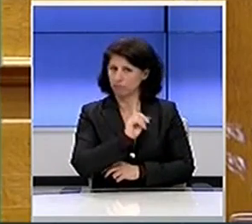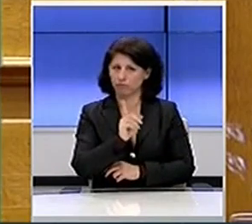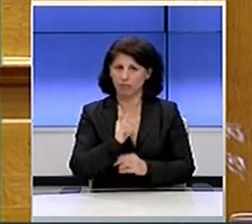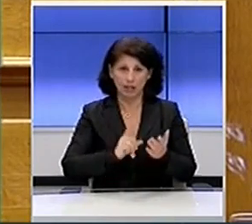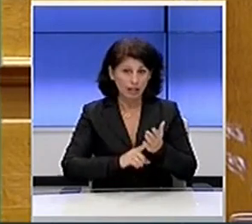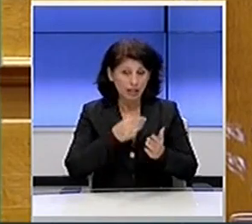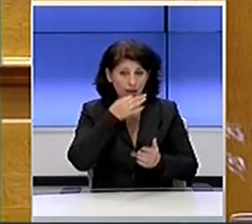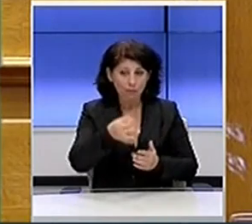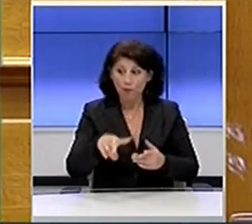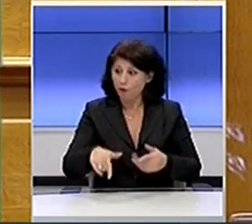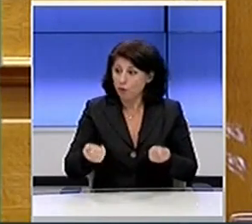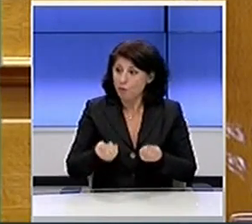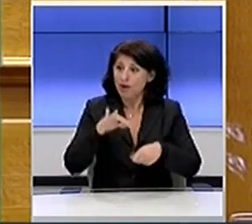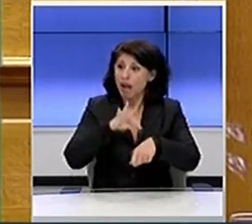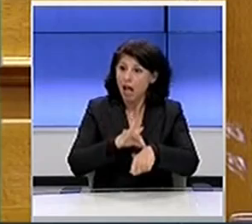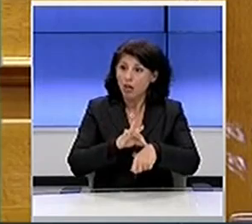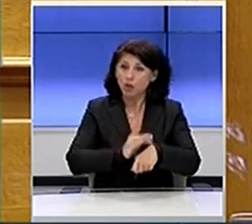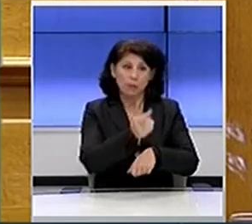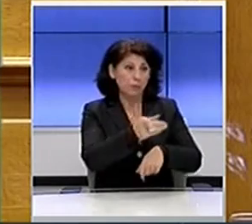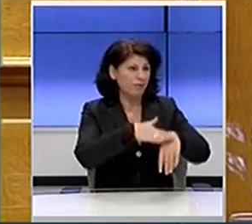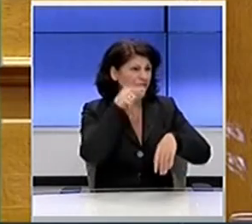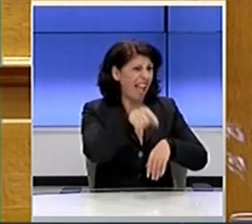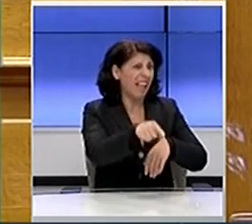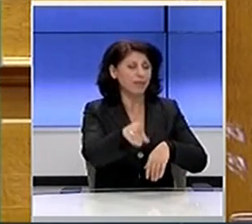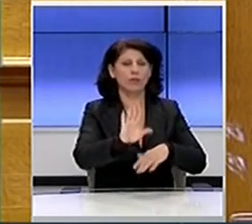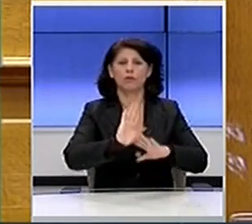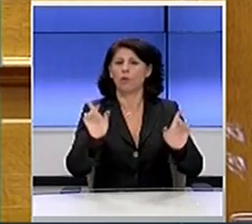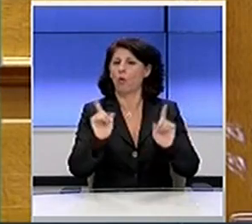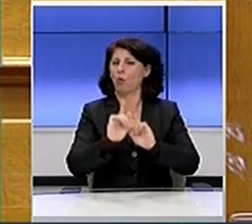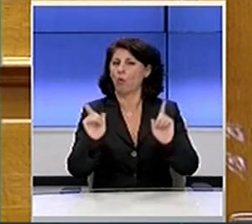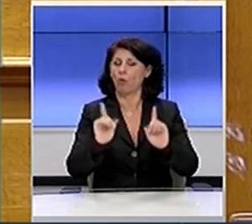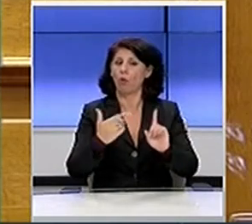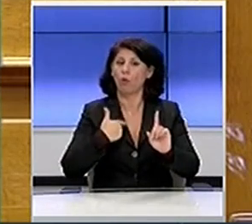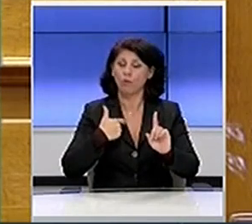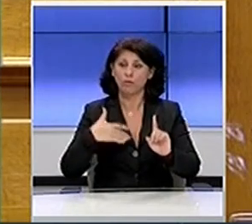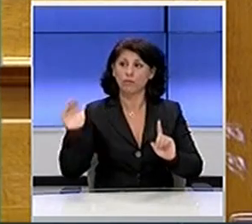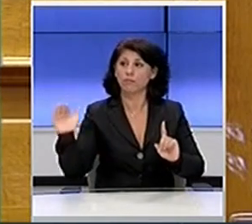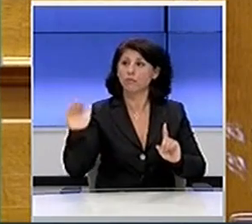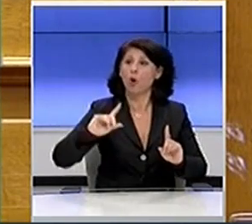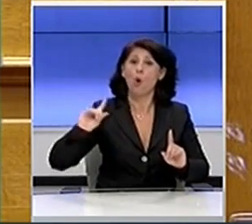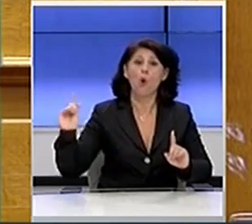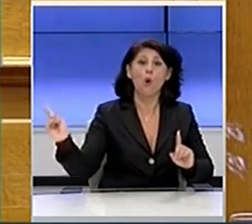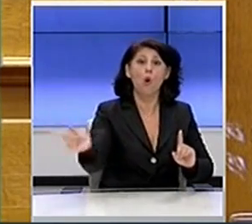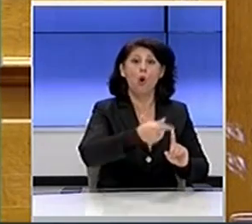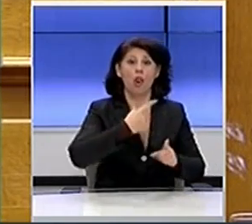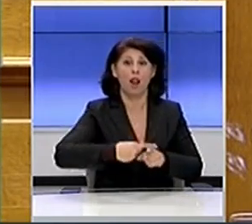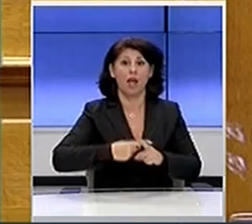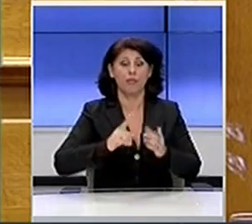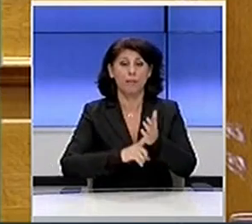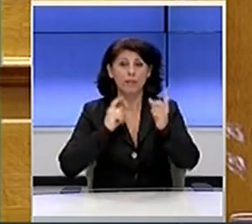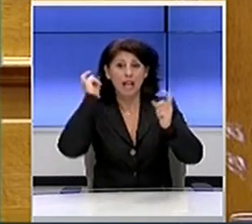φταίει για αυτά τα οποία συμβαίνουν. Τον καλούμε να αναλογιστεί ότι η ευθύνη